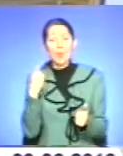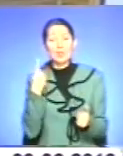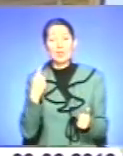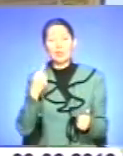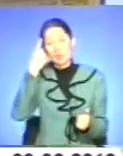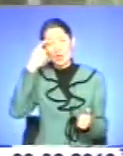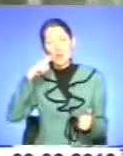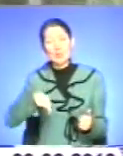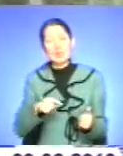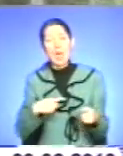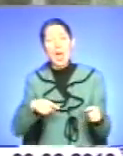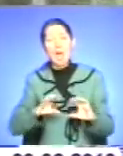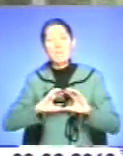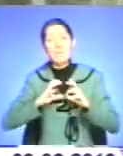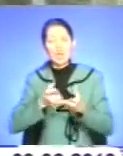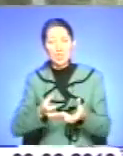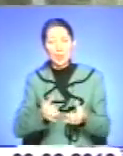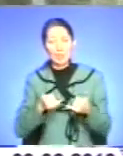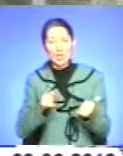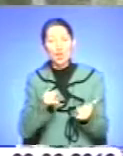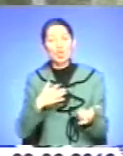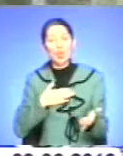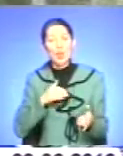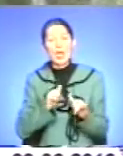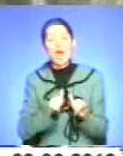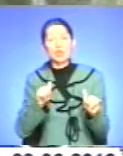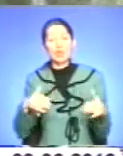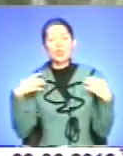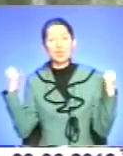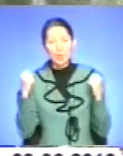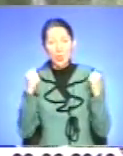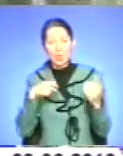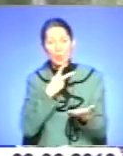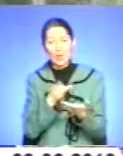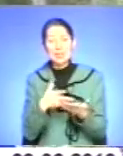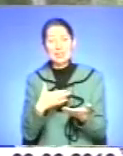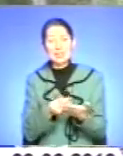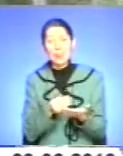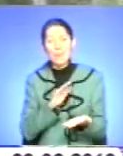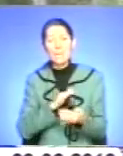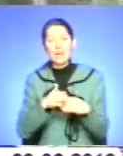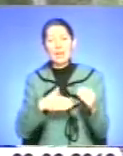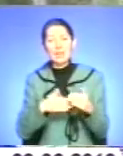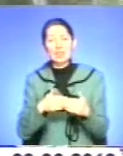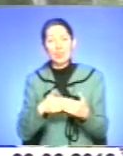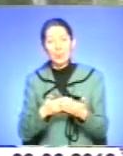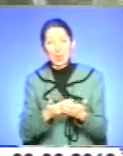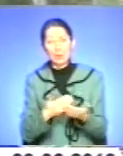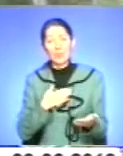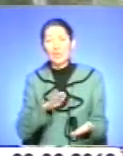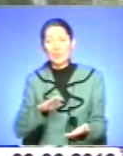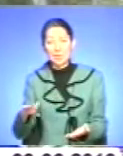володіти м'ячем. Для того, щоб ми і розвивали і спорт, і показували своїм прикладом і нашим дітям, і показували колегам, як